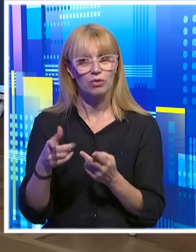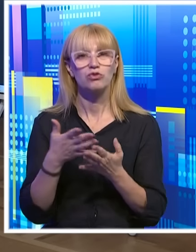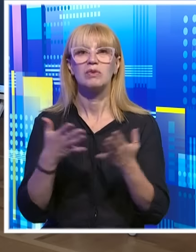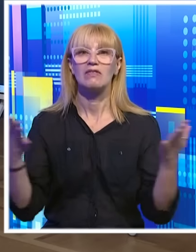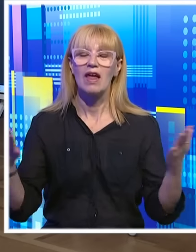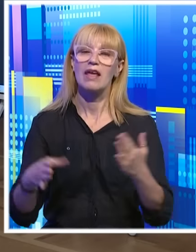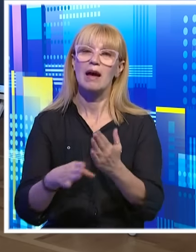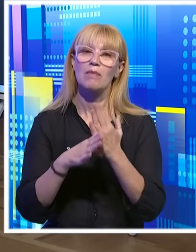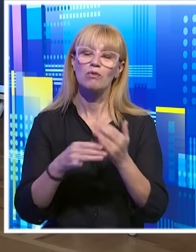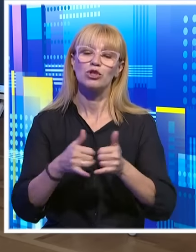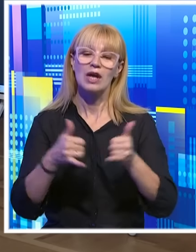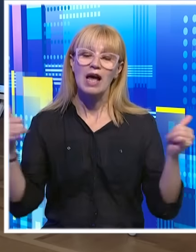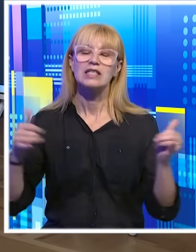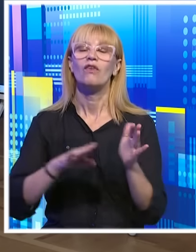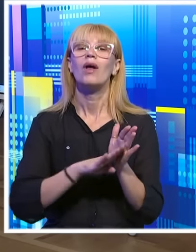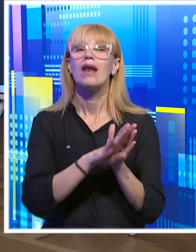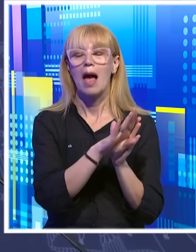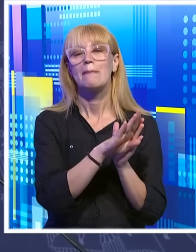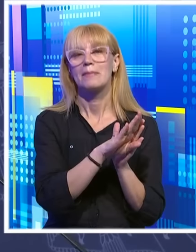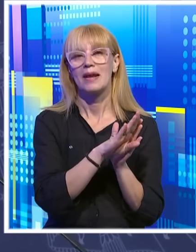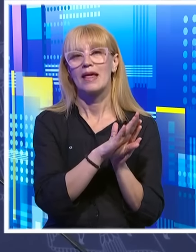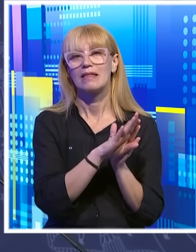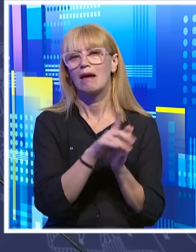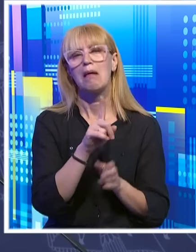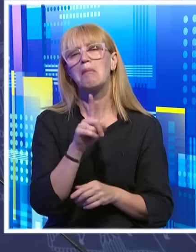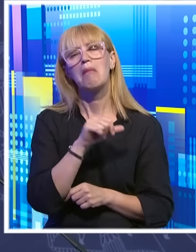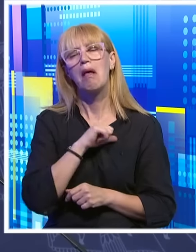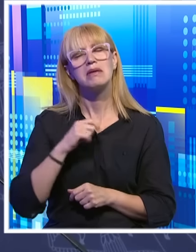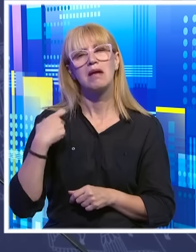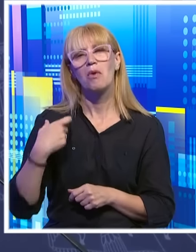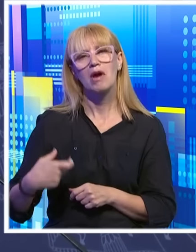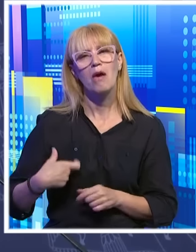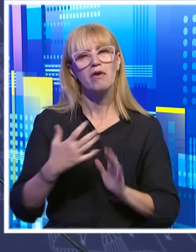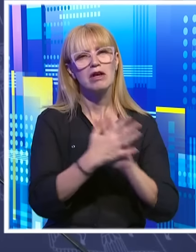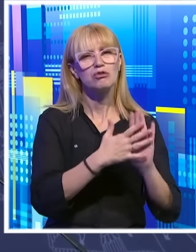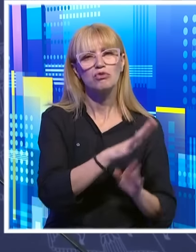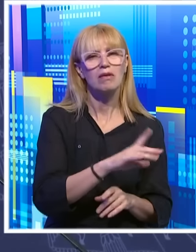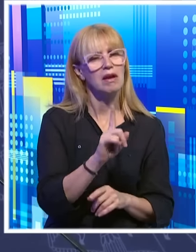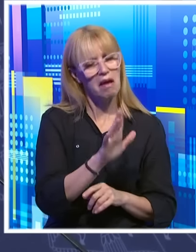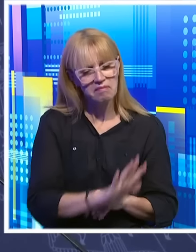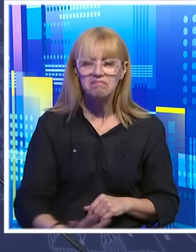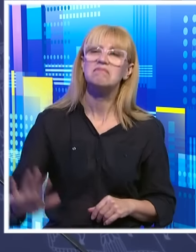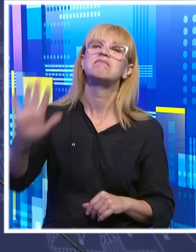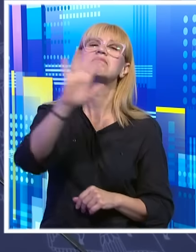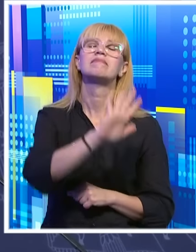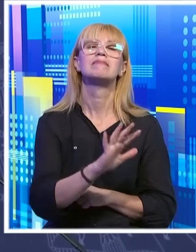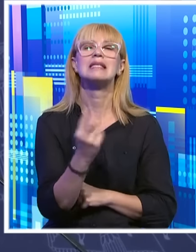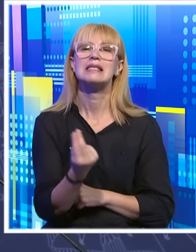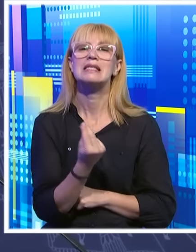za razvoj i napredak ne samo Kragujevca i Šumadije, već rekao bih cele Srbije